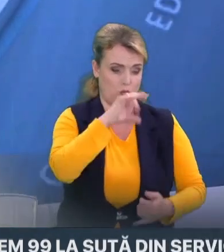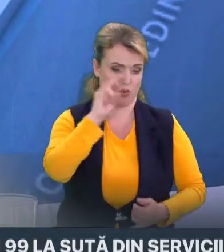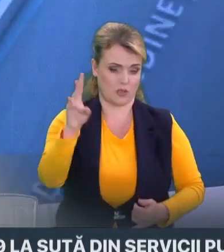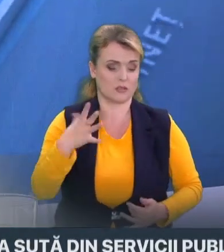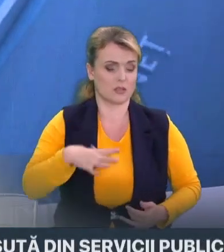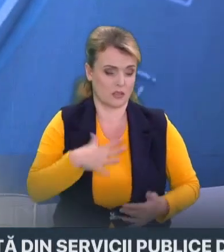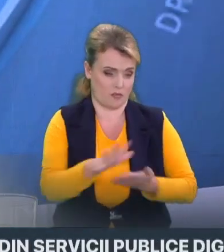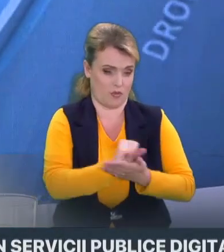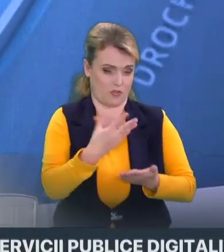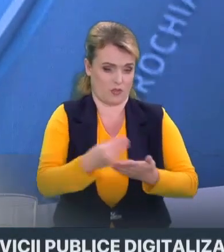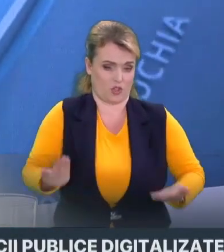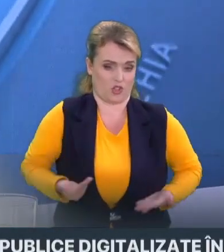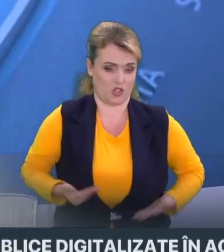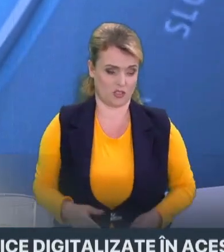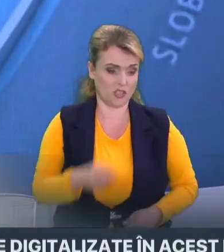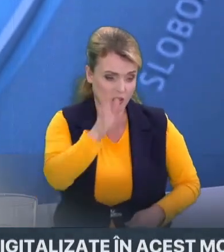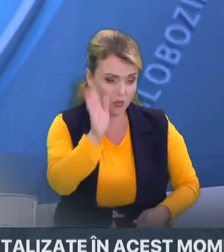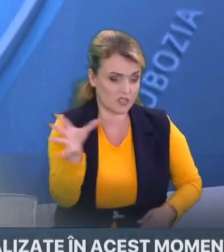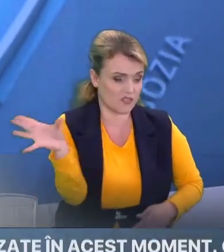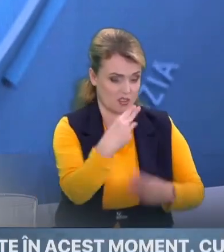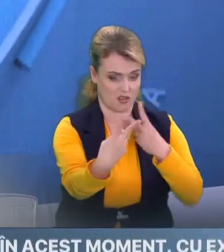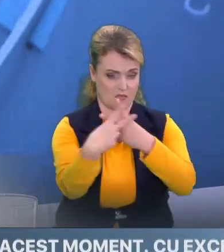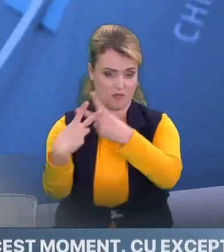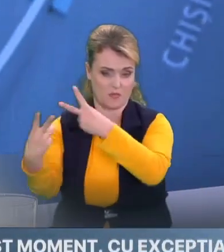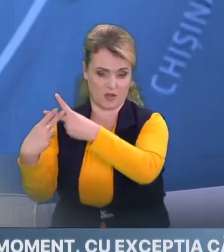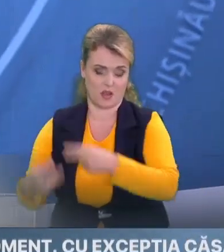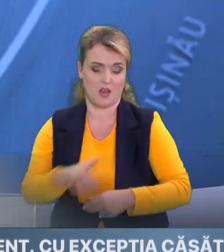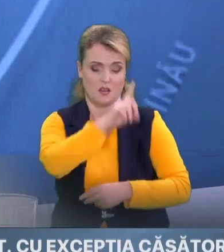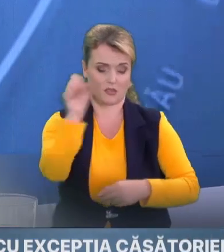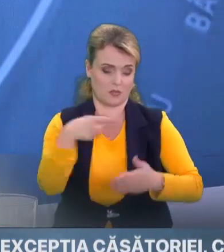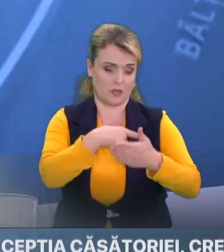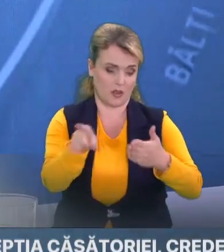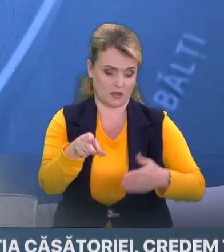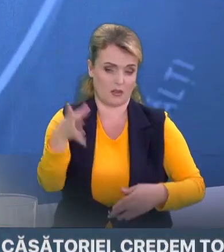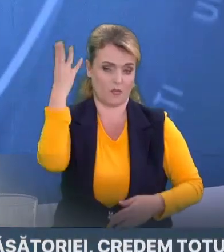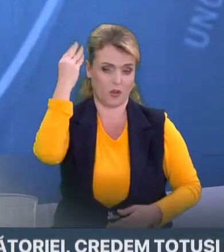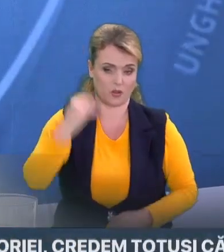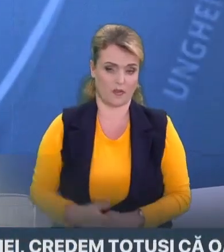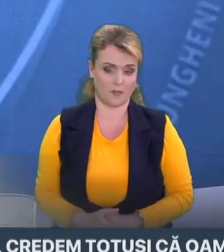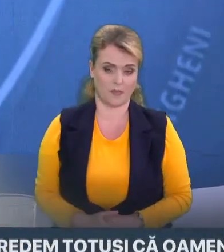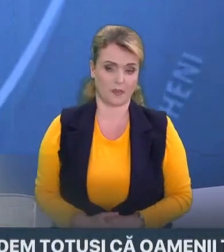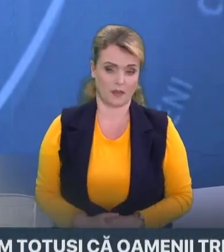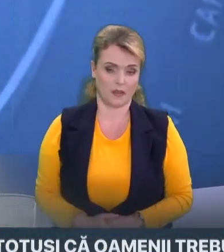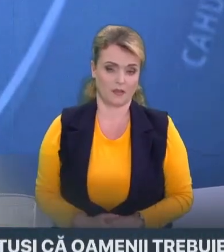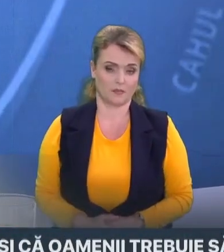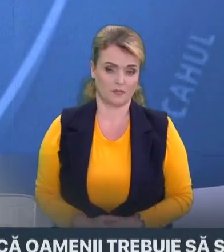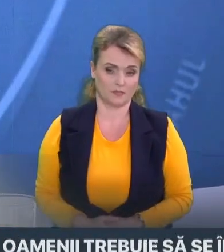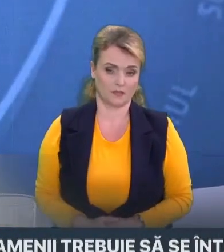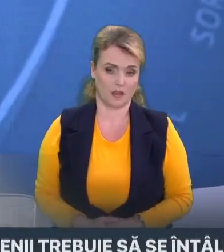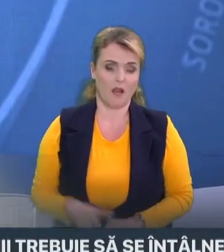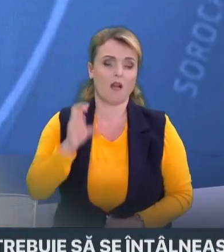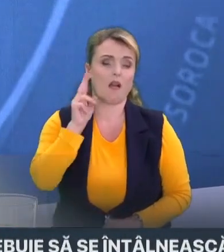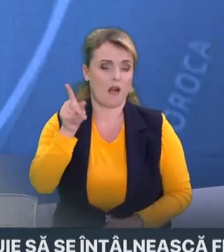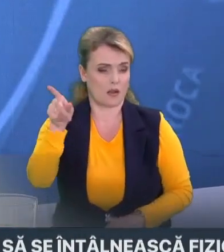Dacă să ne referim la un alt aspect, avem 300 de tineri, cel puțin cei documentați de poliție, în ce măsură aceștia pot să